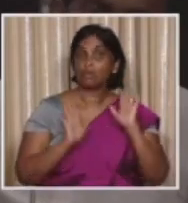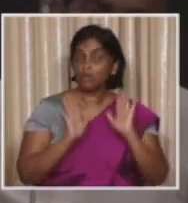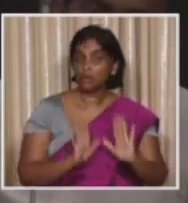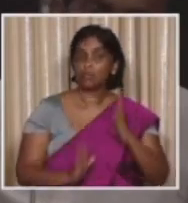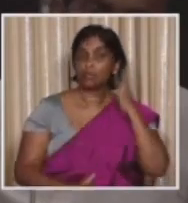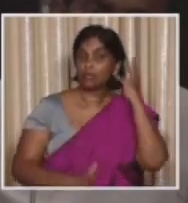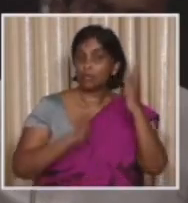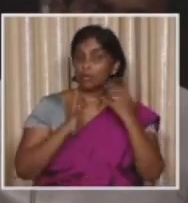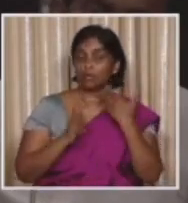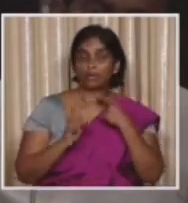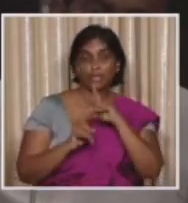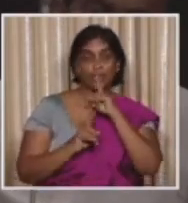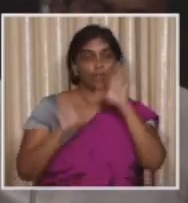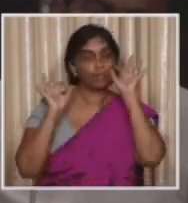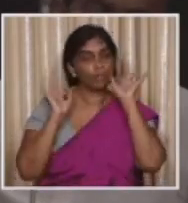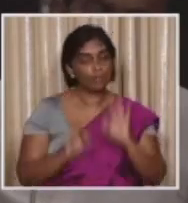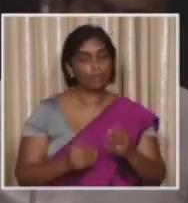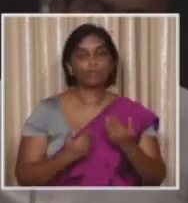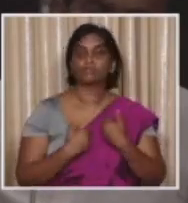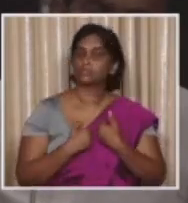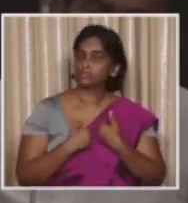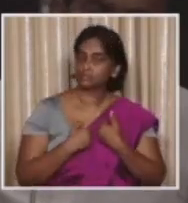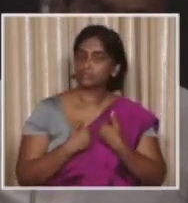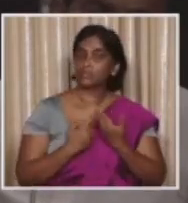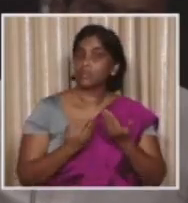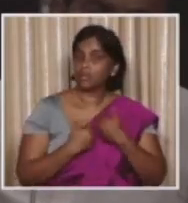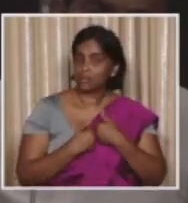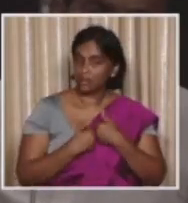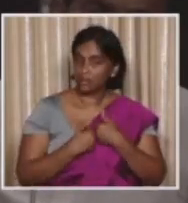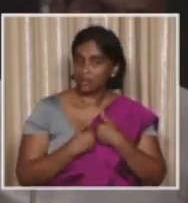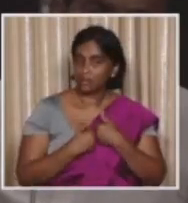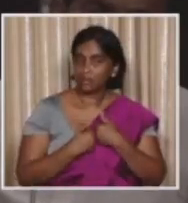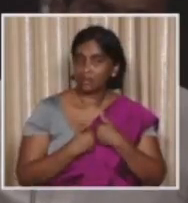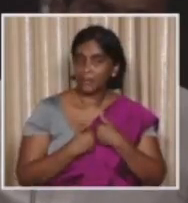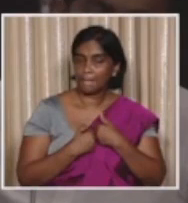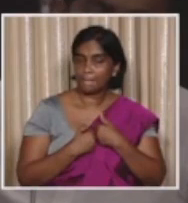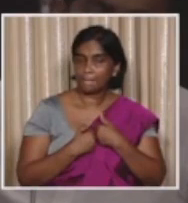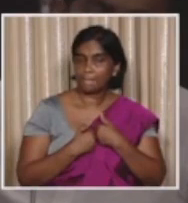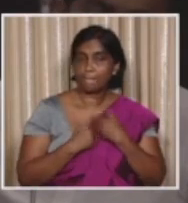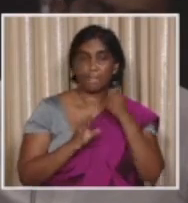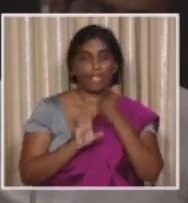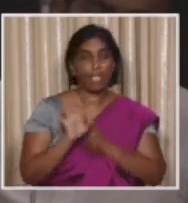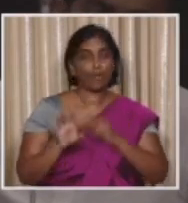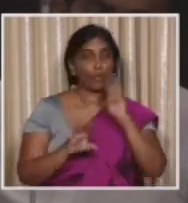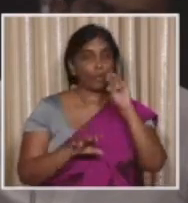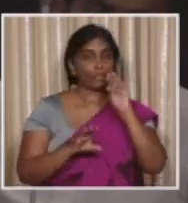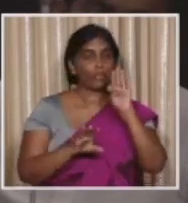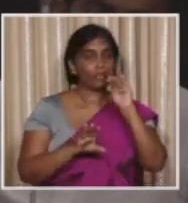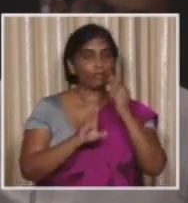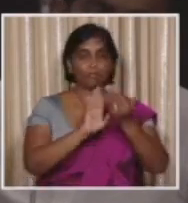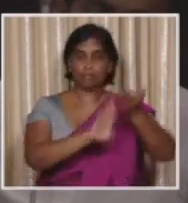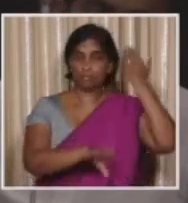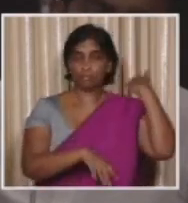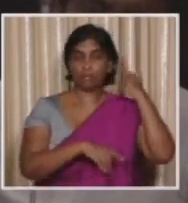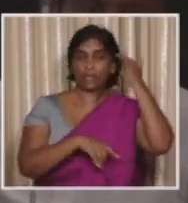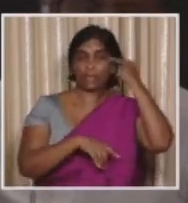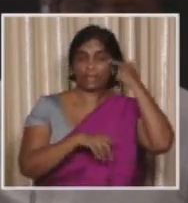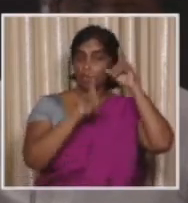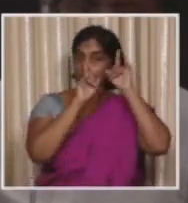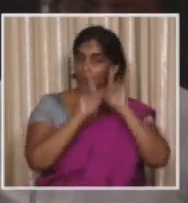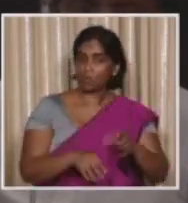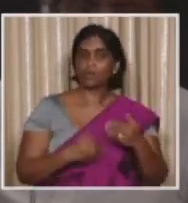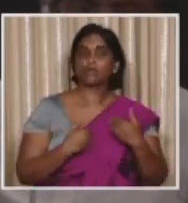අපි ලෝකෙටම වහගෙන ඉඳලා අපි අර මීට අවුරුදු 30කට 40කට හිටපු මානසිකත්වෙන්